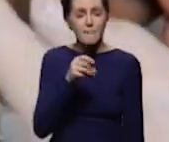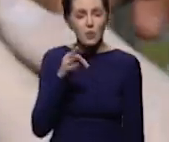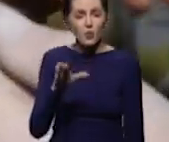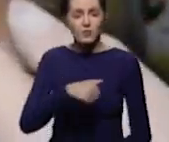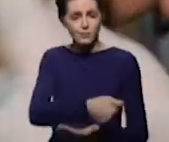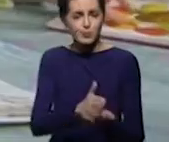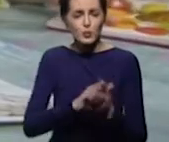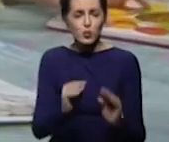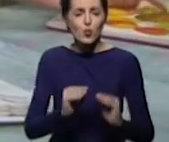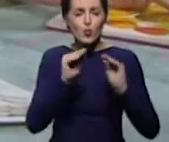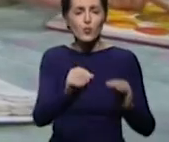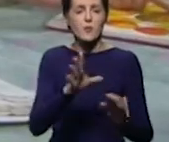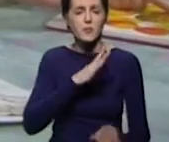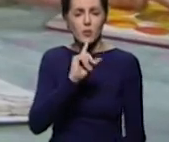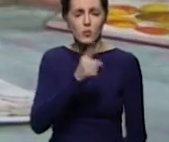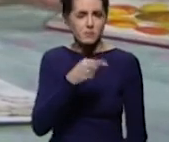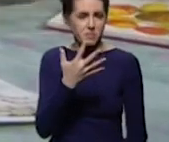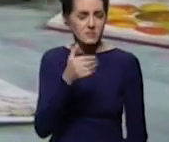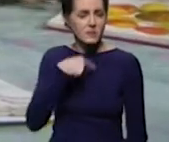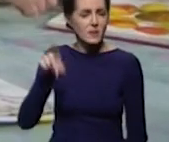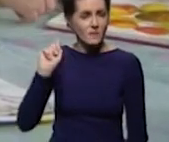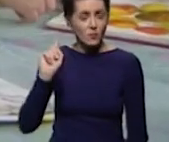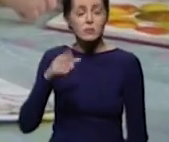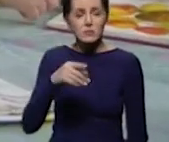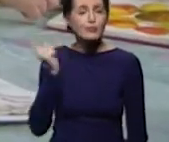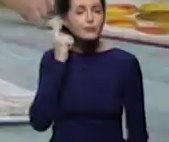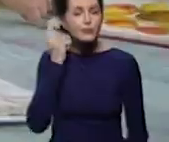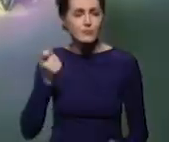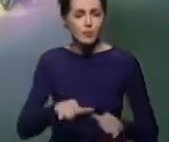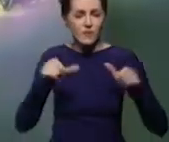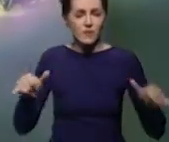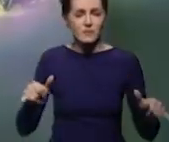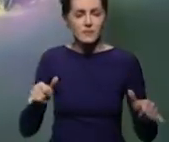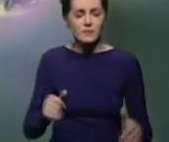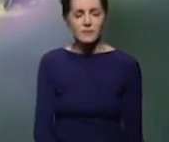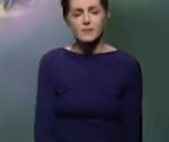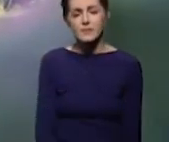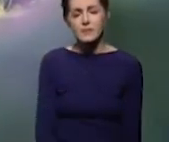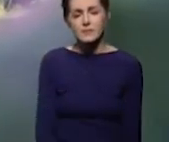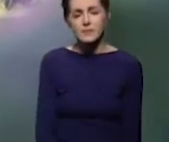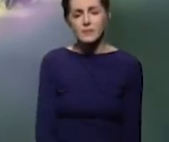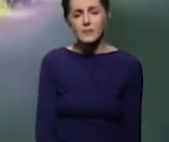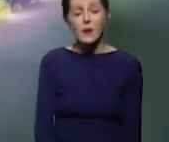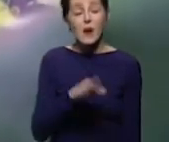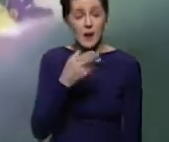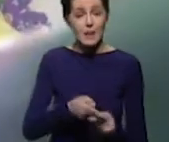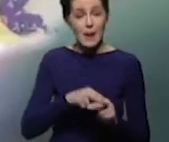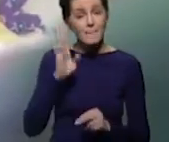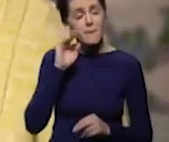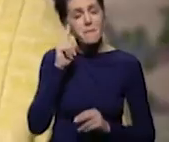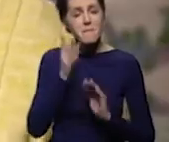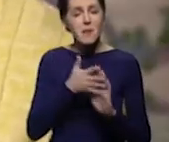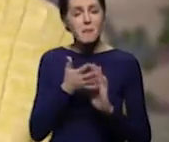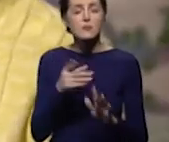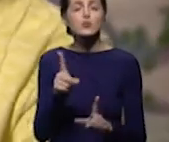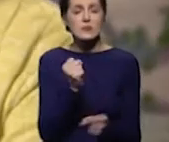Пристрої йому встановили 1,5 роки тому, і хлопчик відчуває прогрес. Он понимает, что он делает. Вот ему это вообще